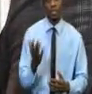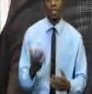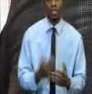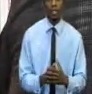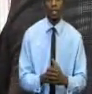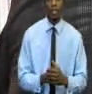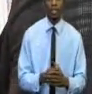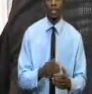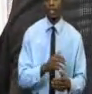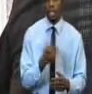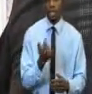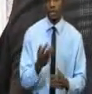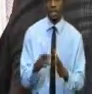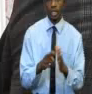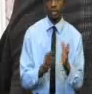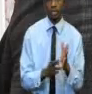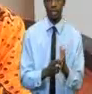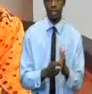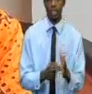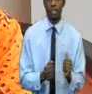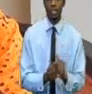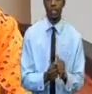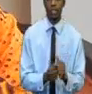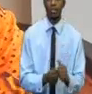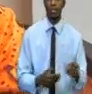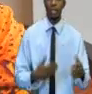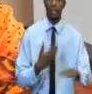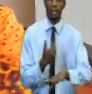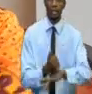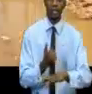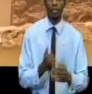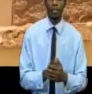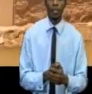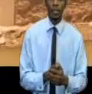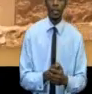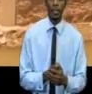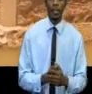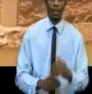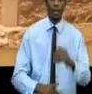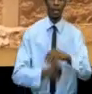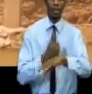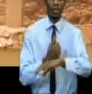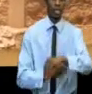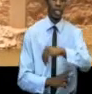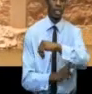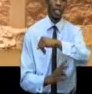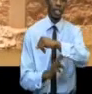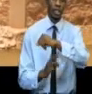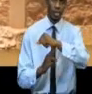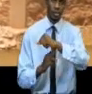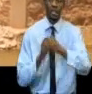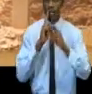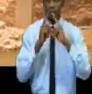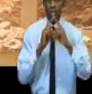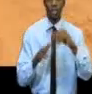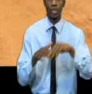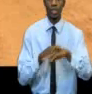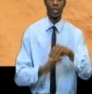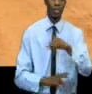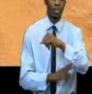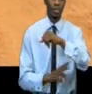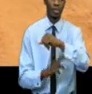qui sévissent dans le Haut-Katanga. Dans un autre chapitre, le pont jeté sur l'avenue Haute Tension connaît des travaux de